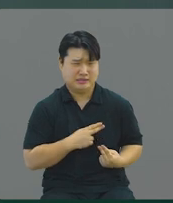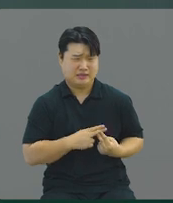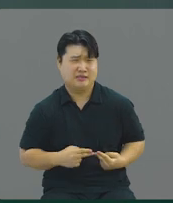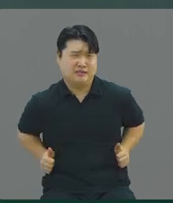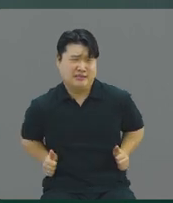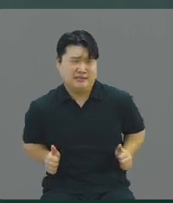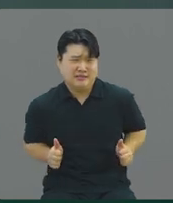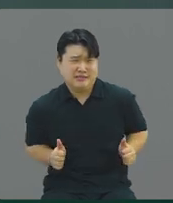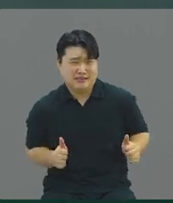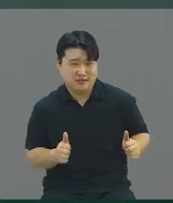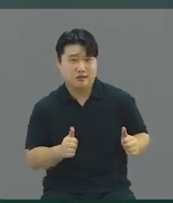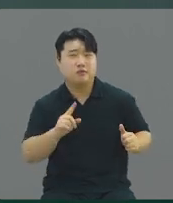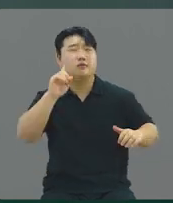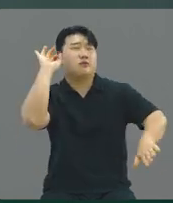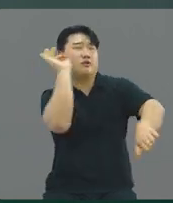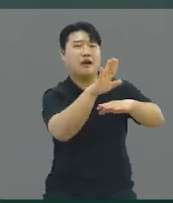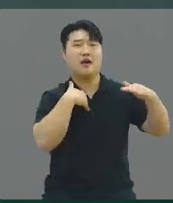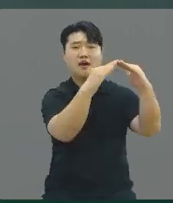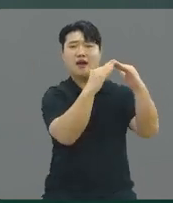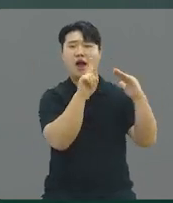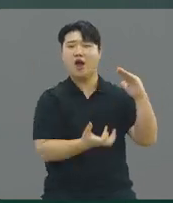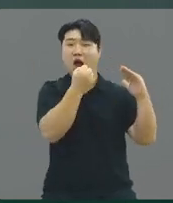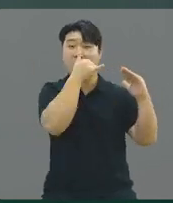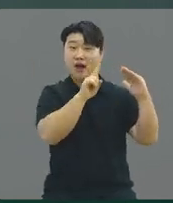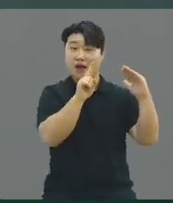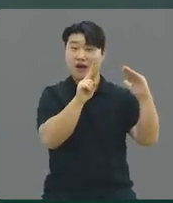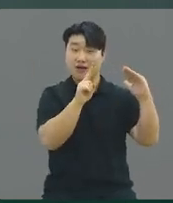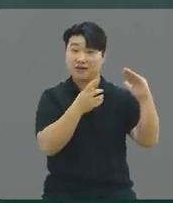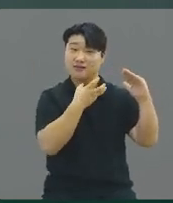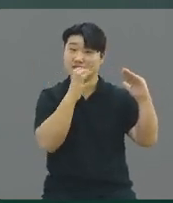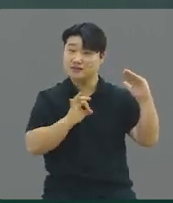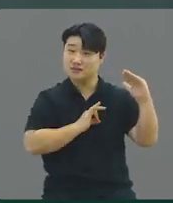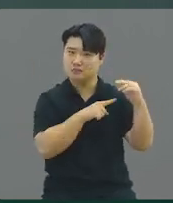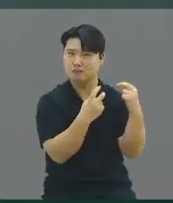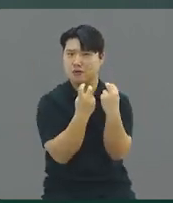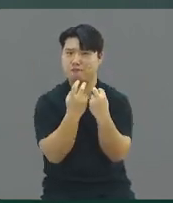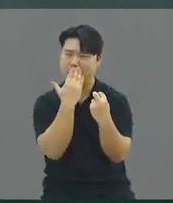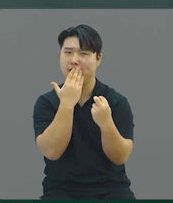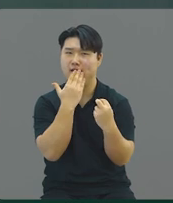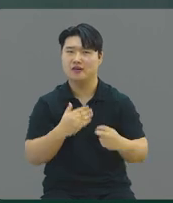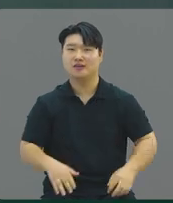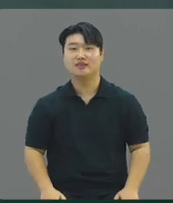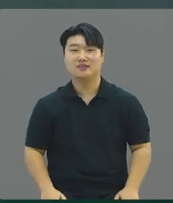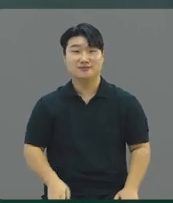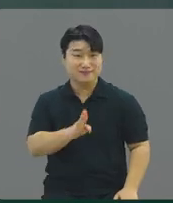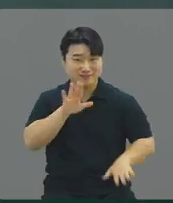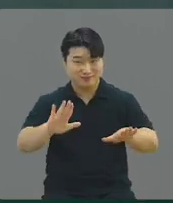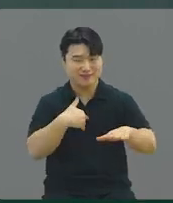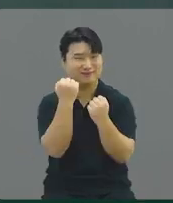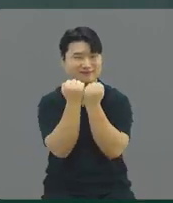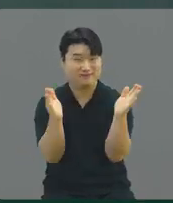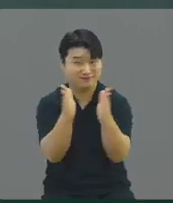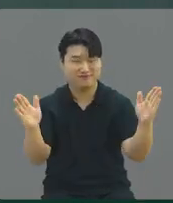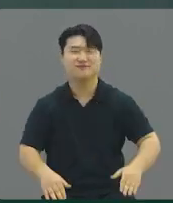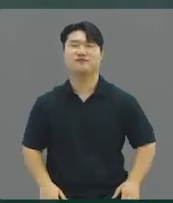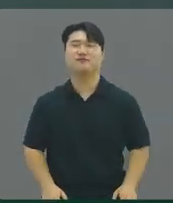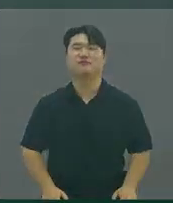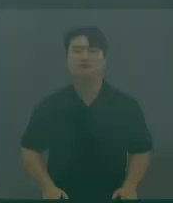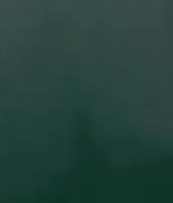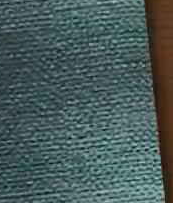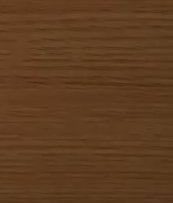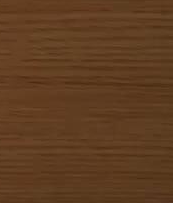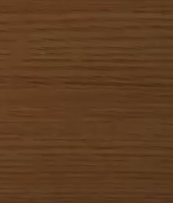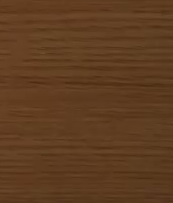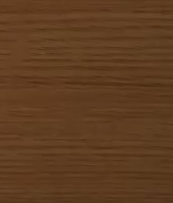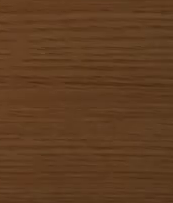일해서 마련해둔 내 집 한 채가 있다면 노후 생활비를 마련하는 데 큰 도움이 될 수도 있습니다. 그럼 바로 본격적으로 시작해